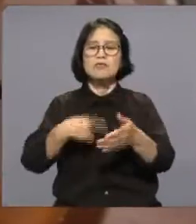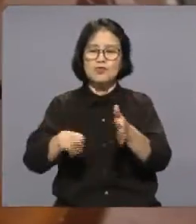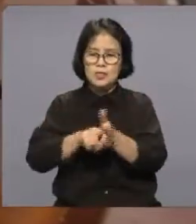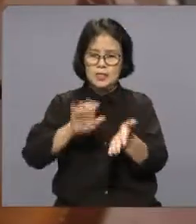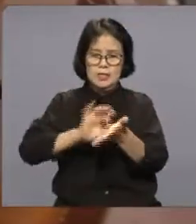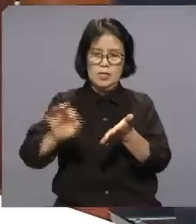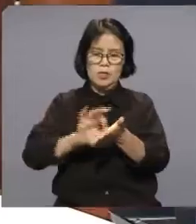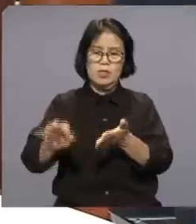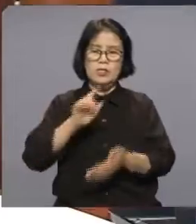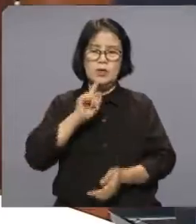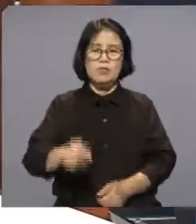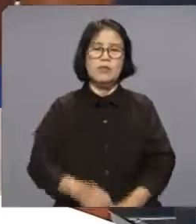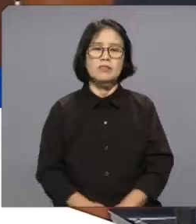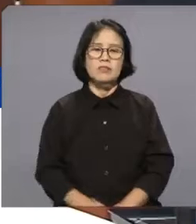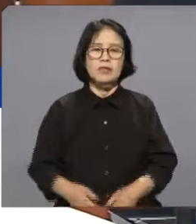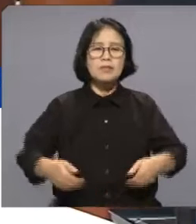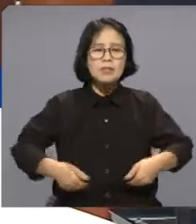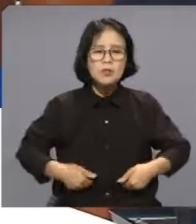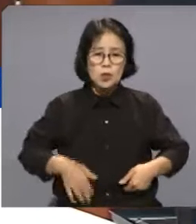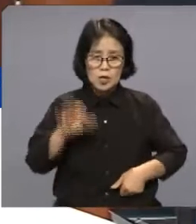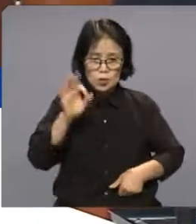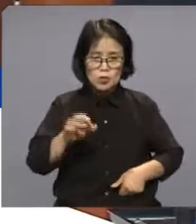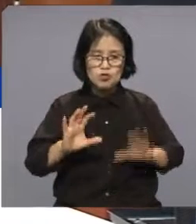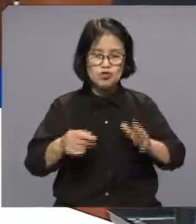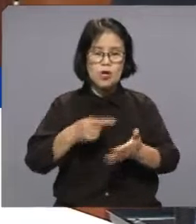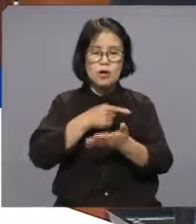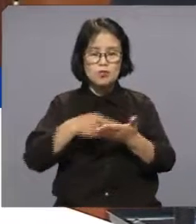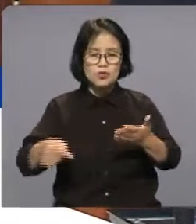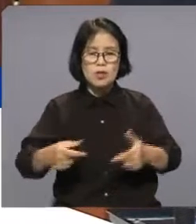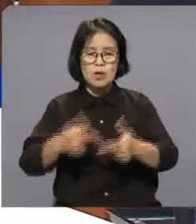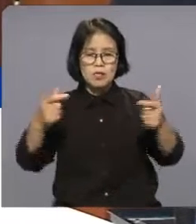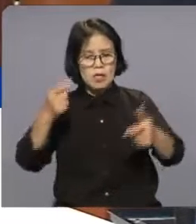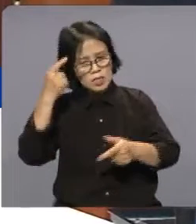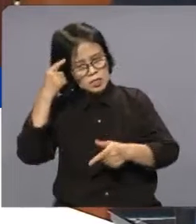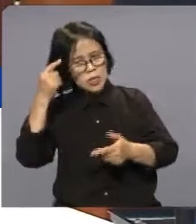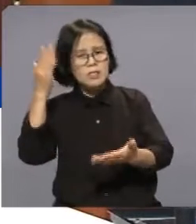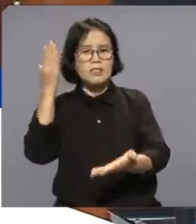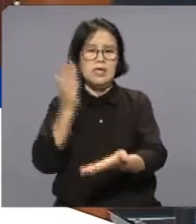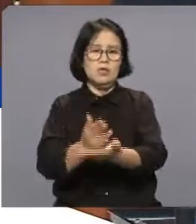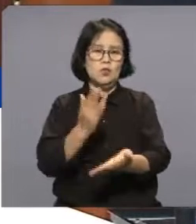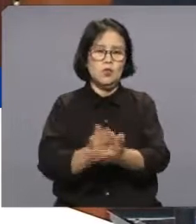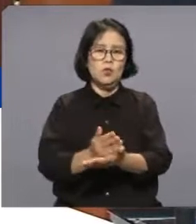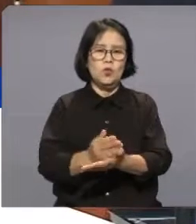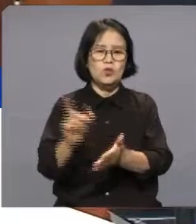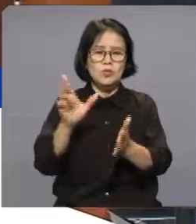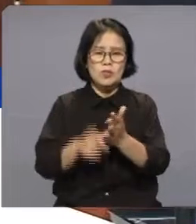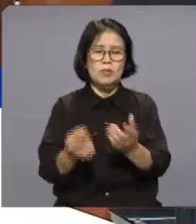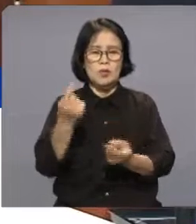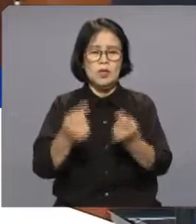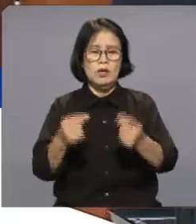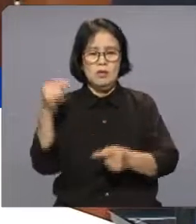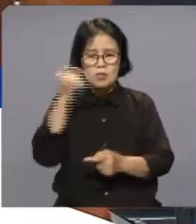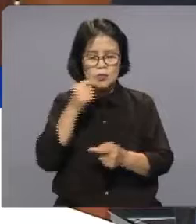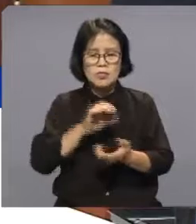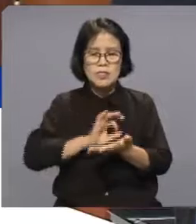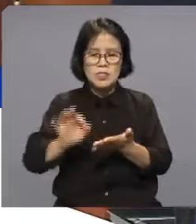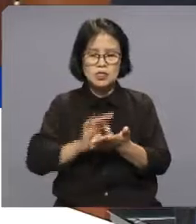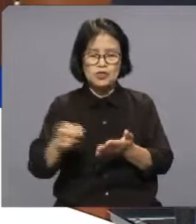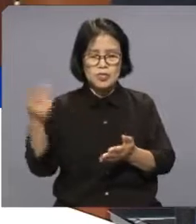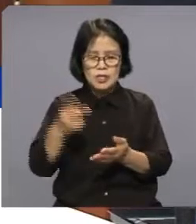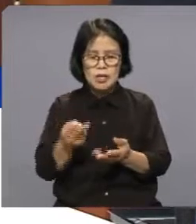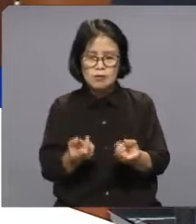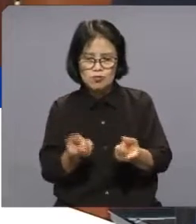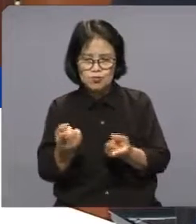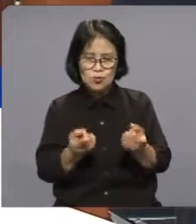했습니다 예 필요한 제고는 국가부채 확대 의존하지 않고 어느 때보다 강도 높은 지출